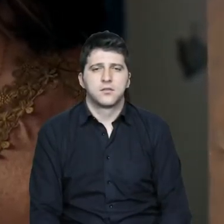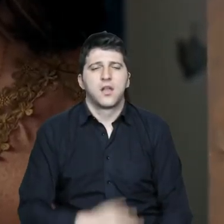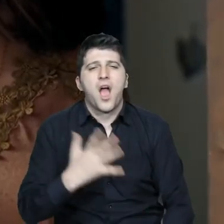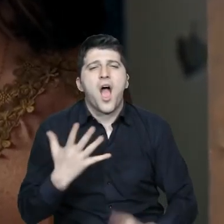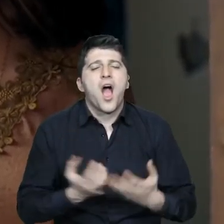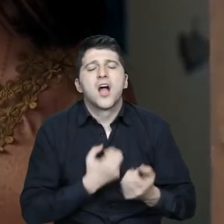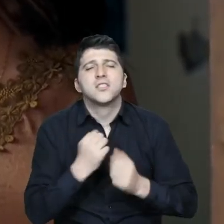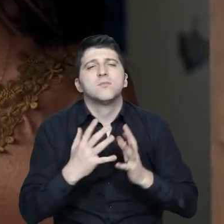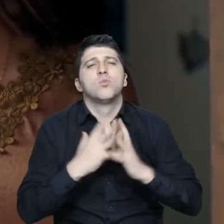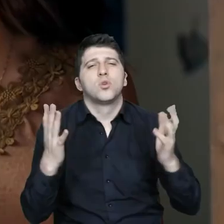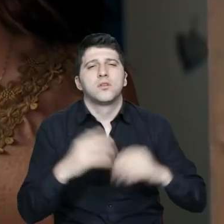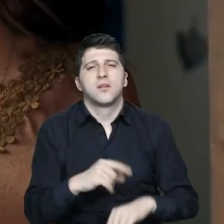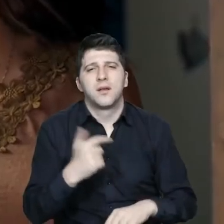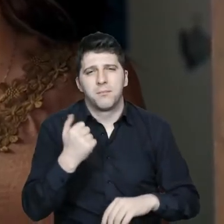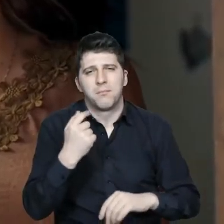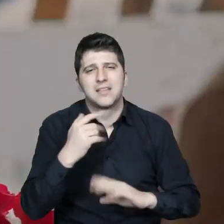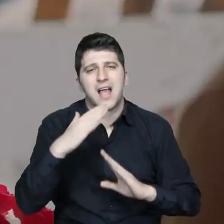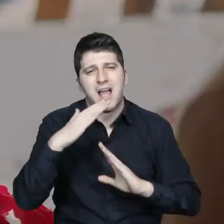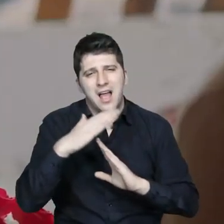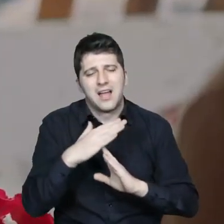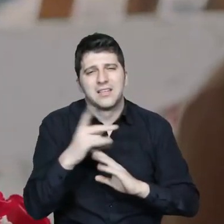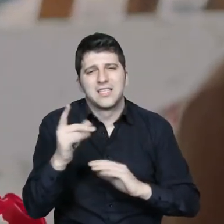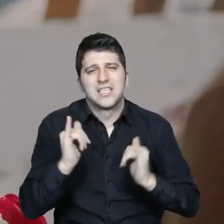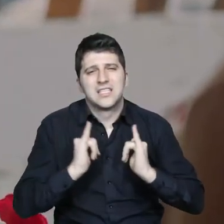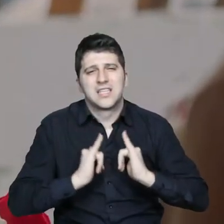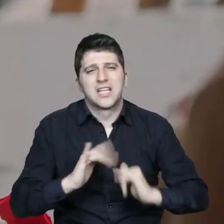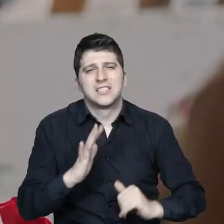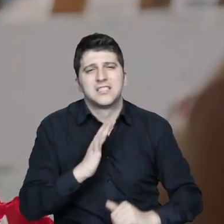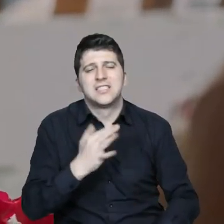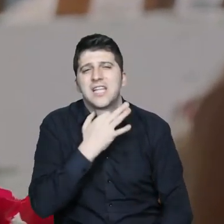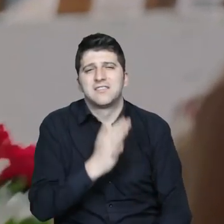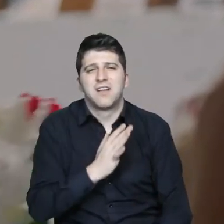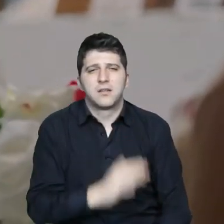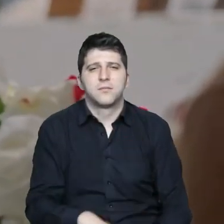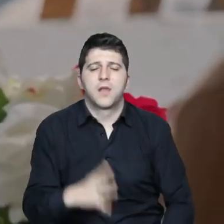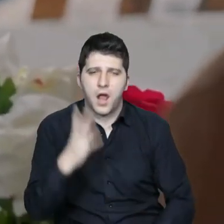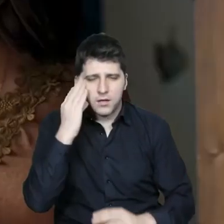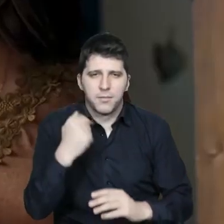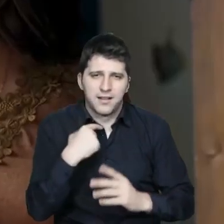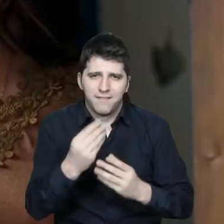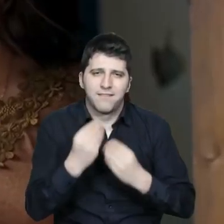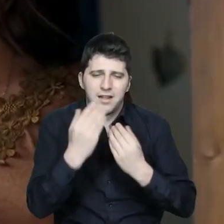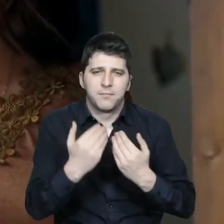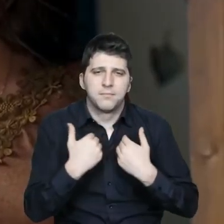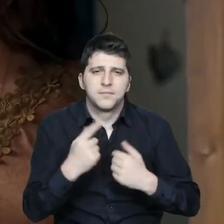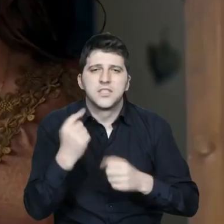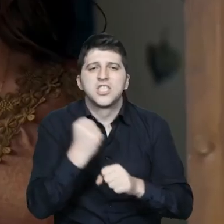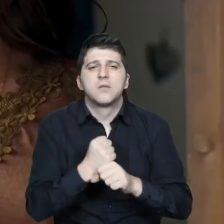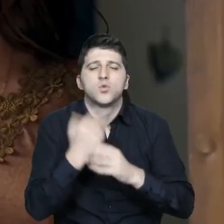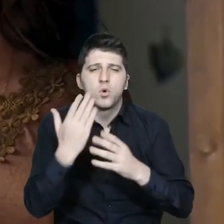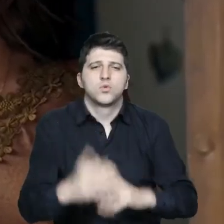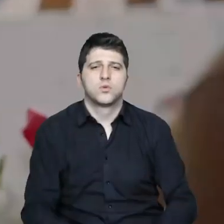çekti. Bence biraz ara vermeye ihtiyacım var. Anladım. Ben şunu vereyim. Tekrar geçmiş